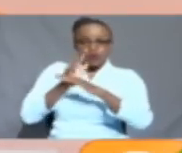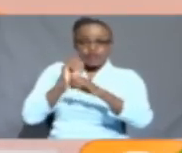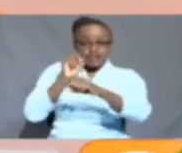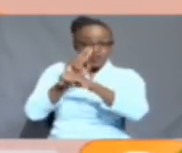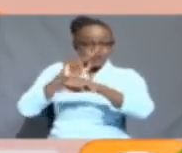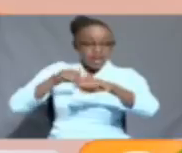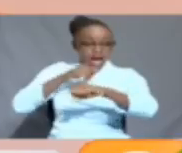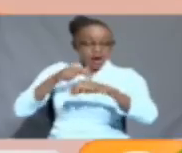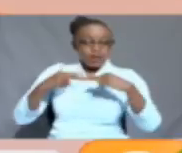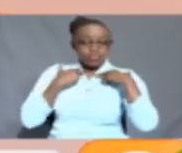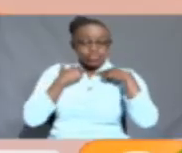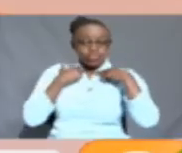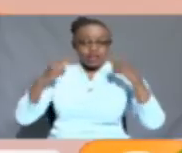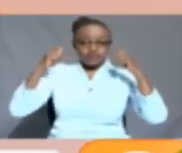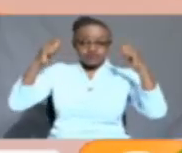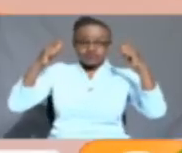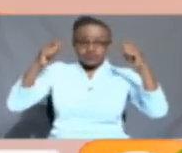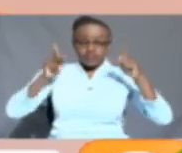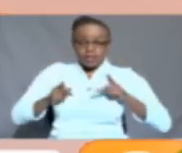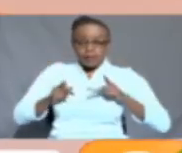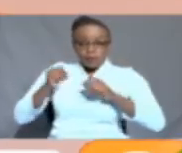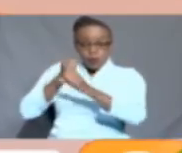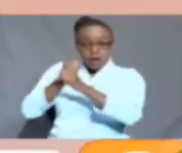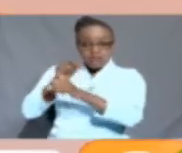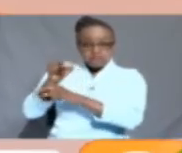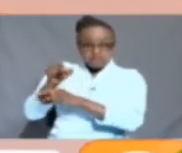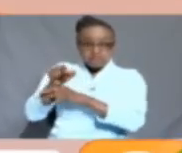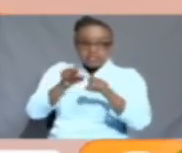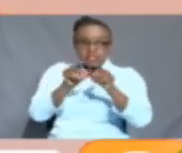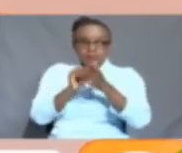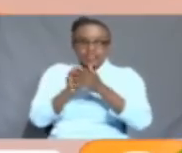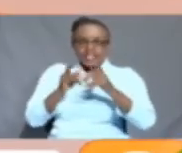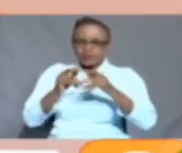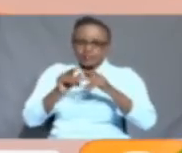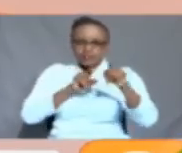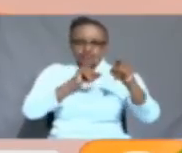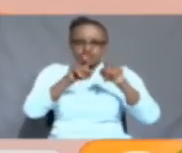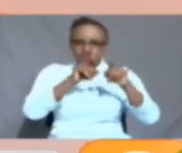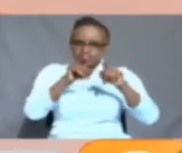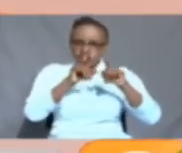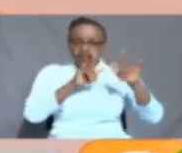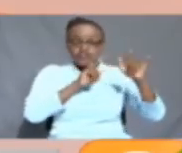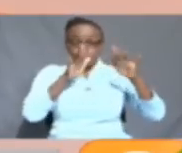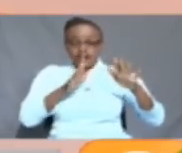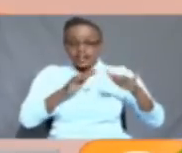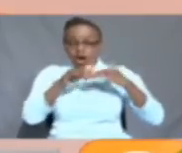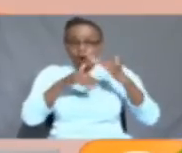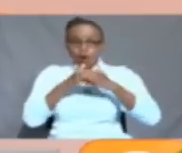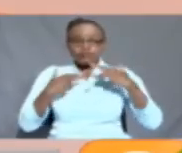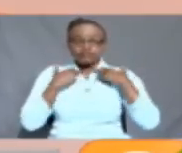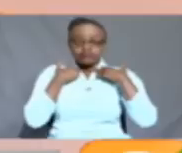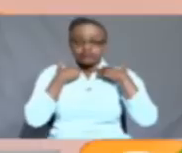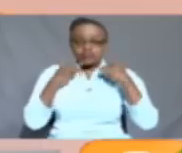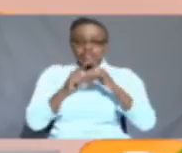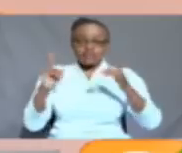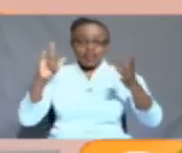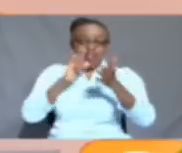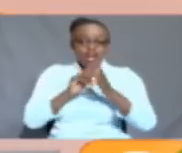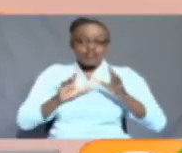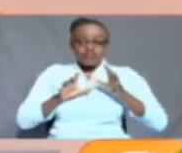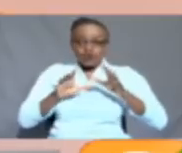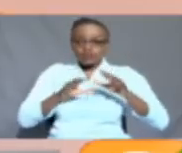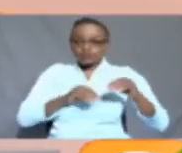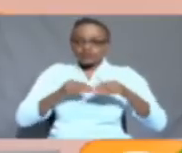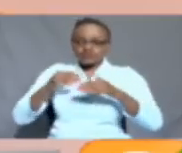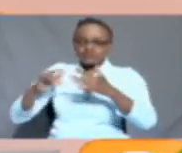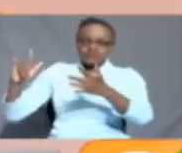12 kufuatia mgomo wa wafanyikazi. Maelfu ya wasafiri wa humu nchini na wale wa kigeni walitatizika, huku ndege zikilazimika kutua